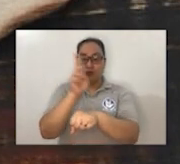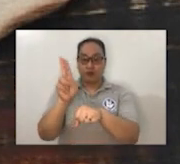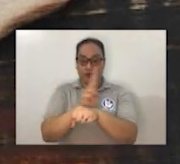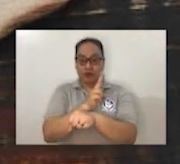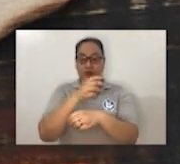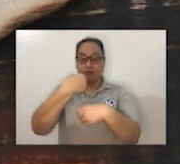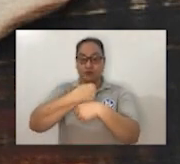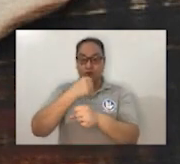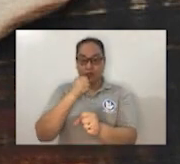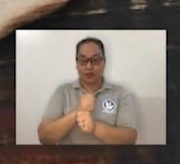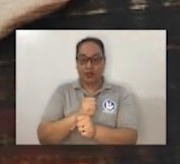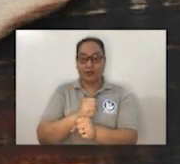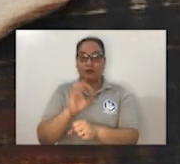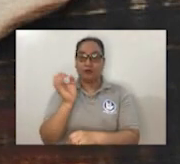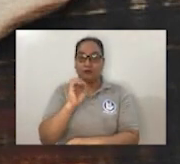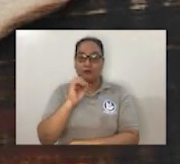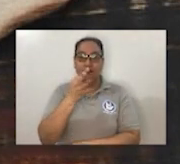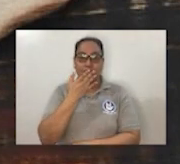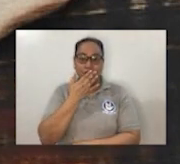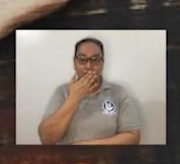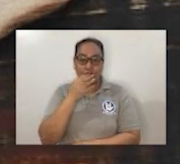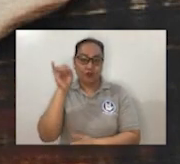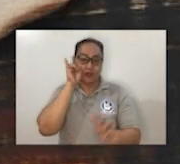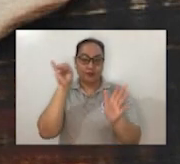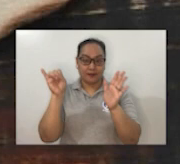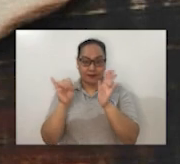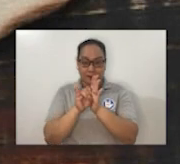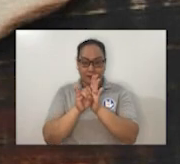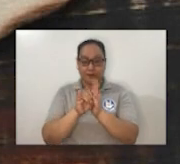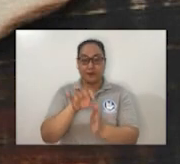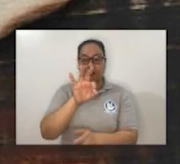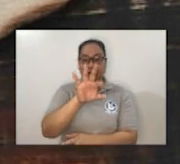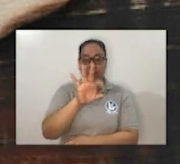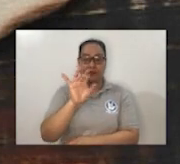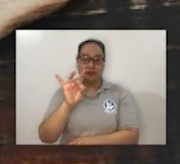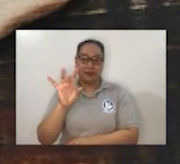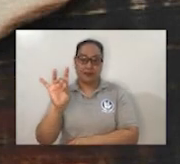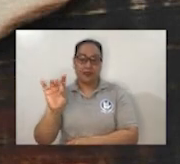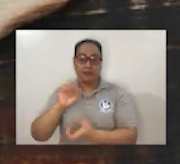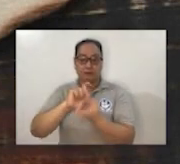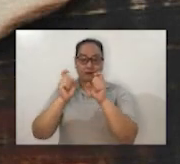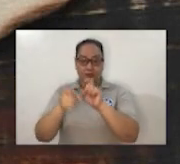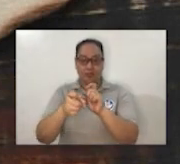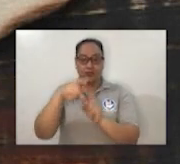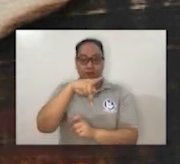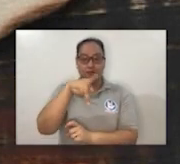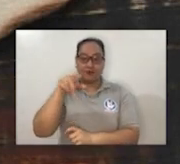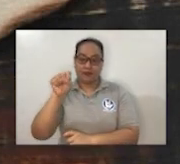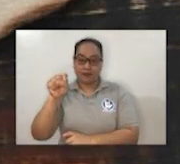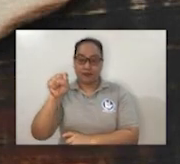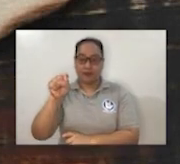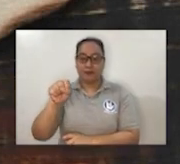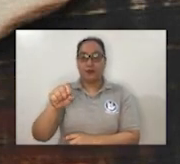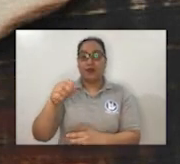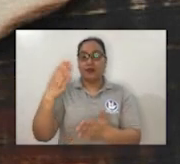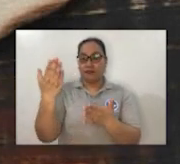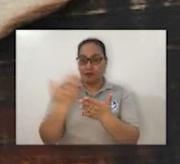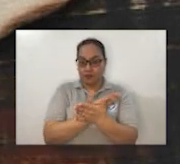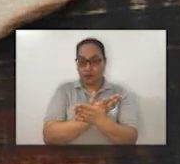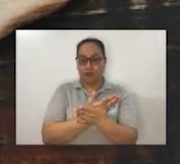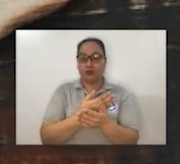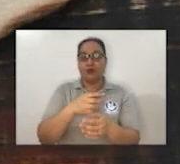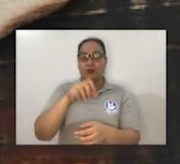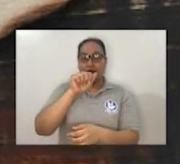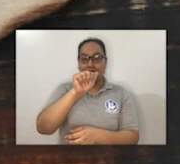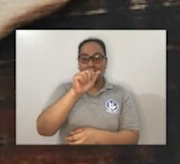manipulate grayscale images. In 1988, it was changed to Photoshop. Its latest version today is